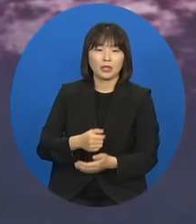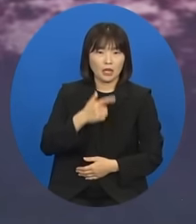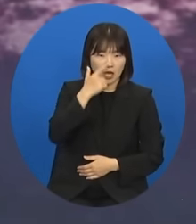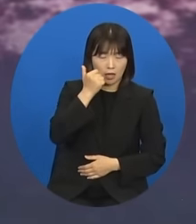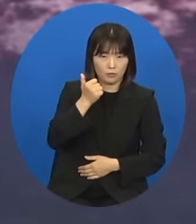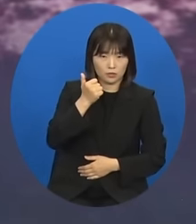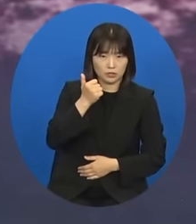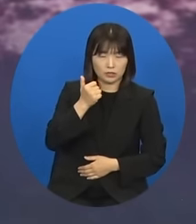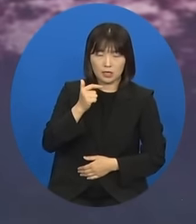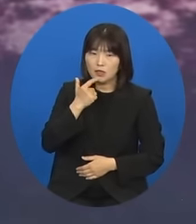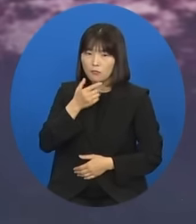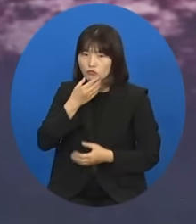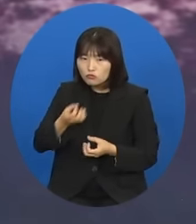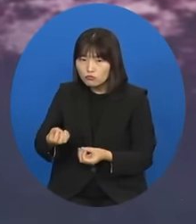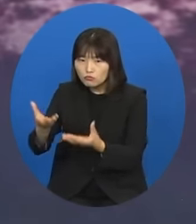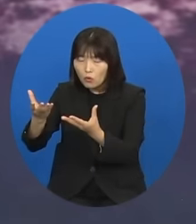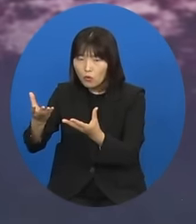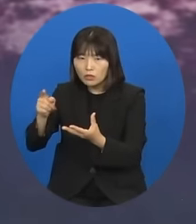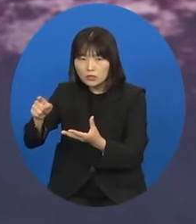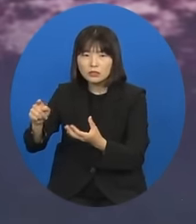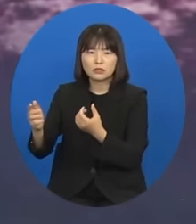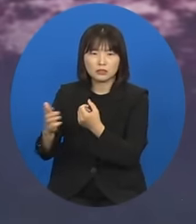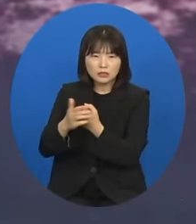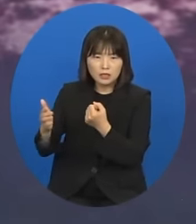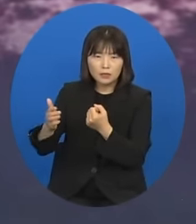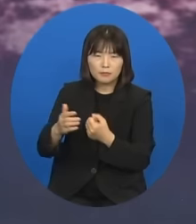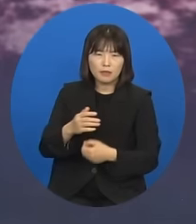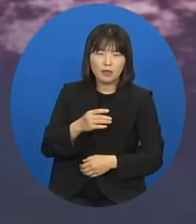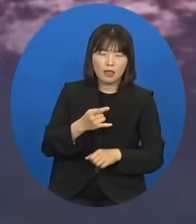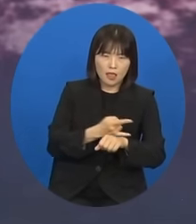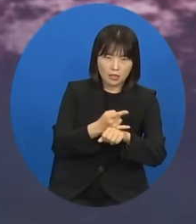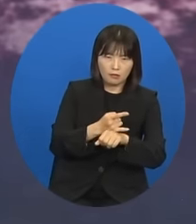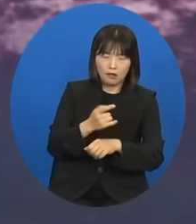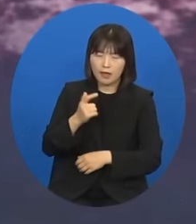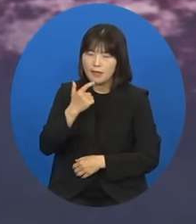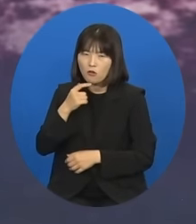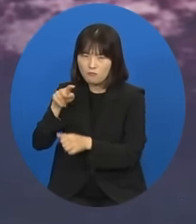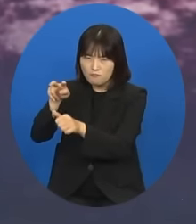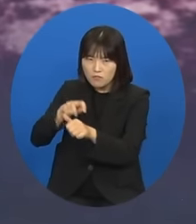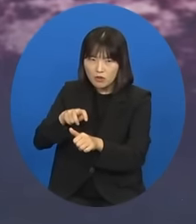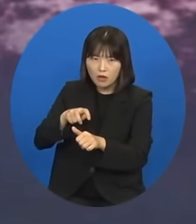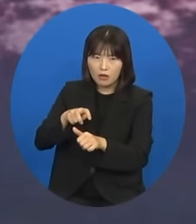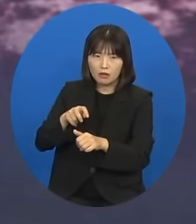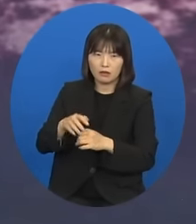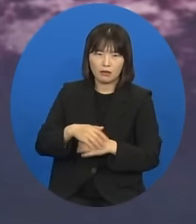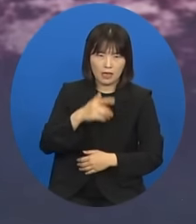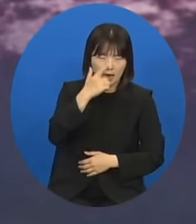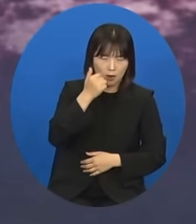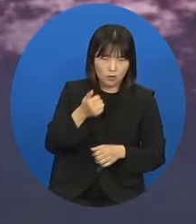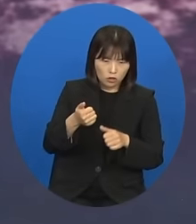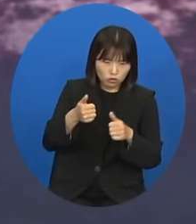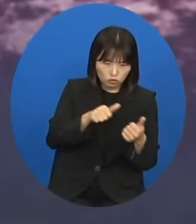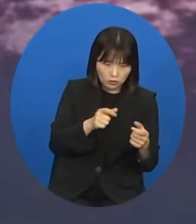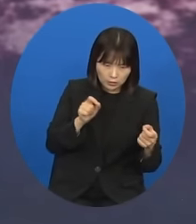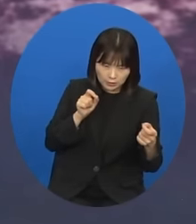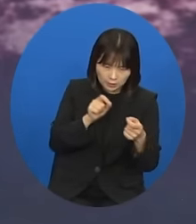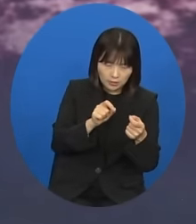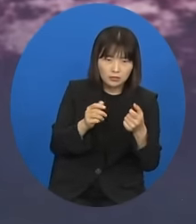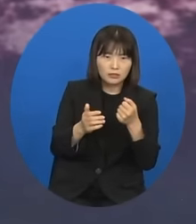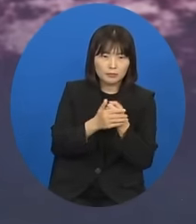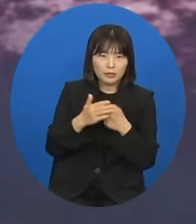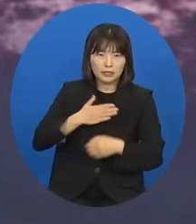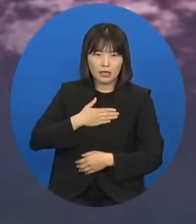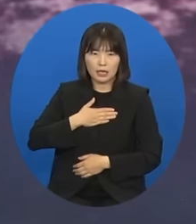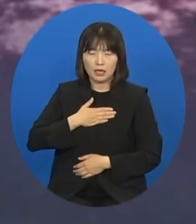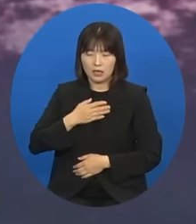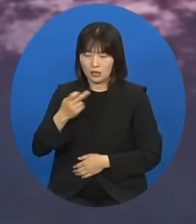아버지가 야곱에게 축복한 그 축복 때문에 에서가 야곱을 미워하여 심중에 이르기를 아버지를 곡할 때가 가까웠음 즉 내가 내